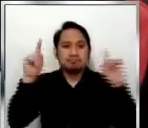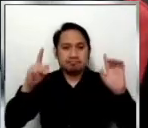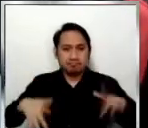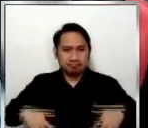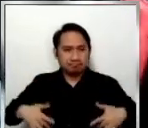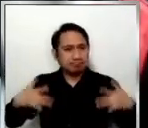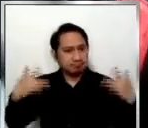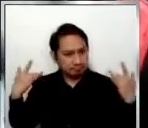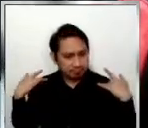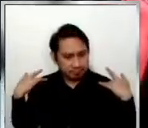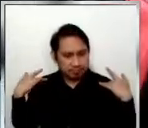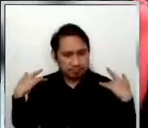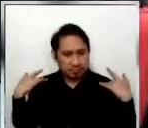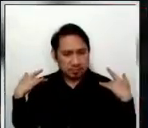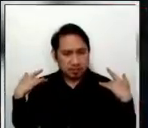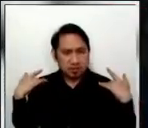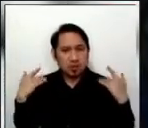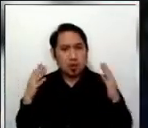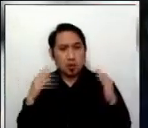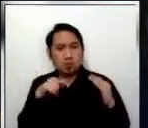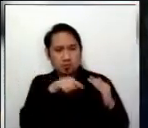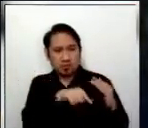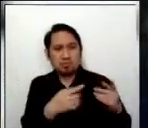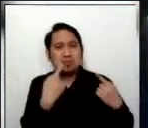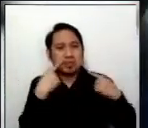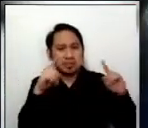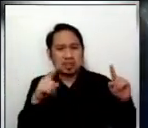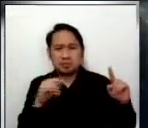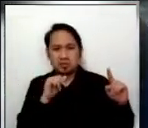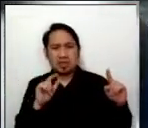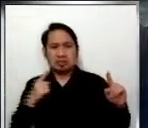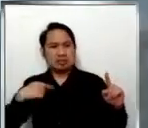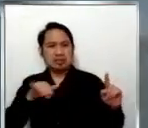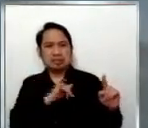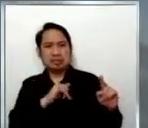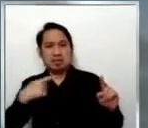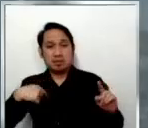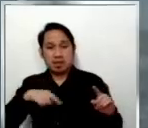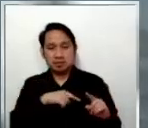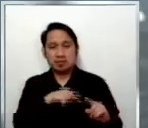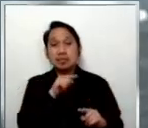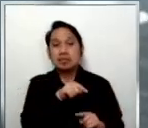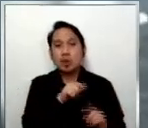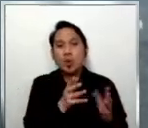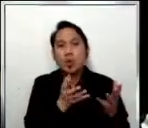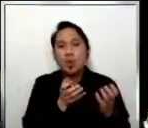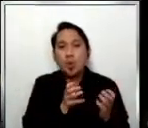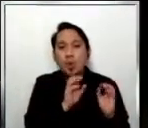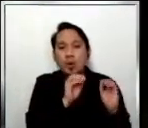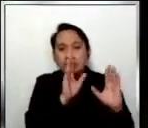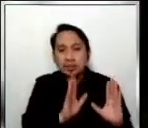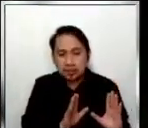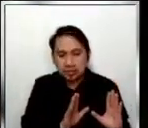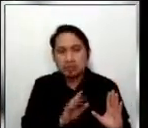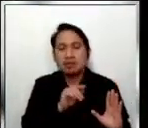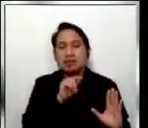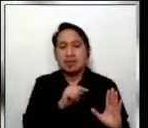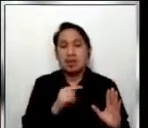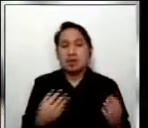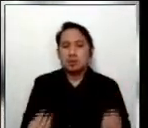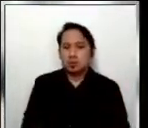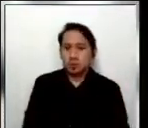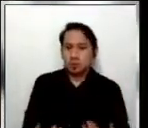mga hindi namin naibigay sa kanya. Pangarap ni Micah na maging teacher. Kaya naman sa murang edad, inspirasyon na niya ang